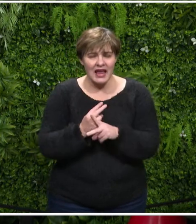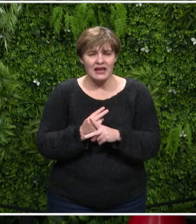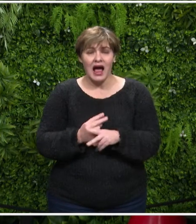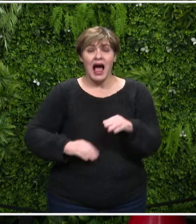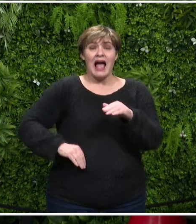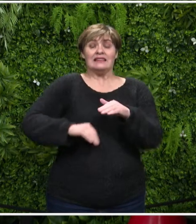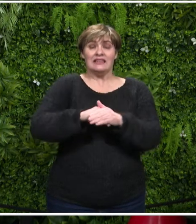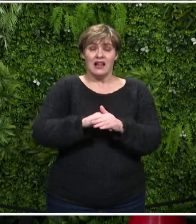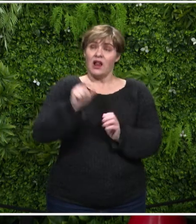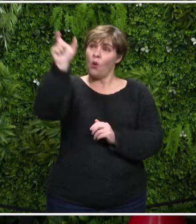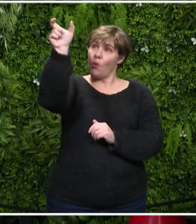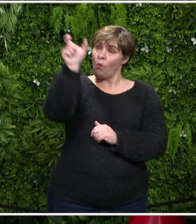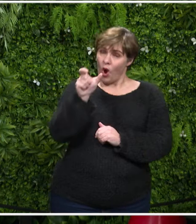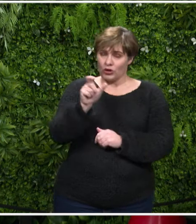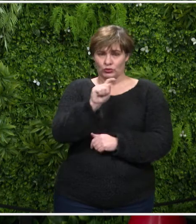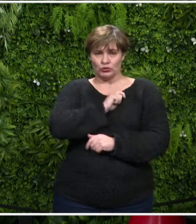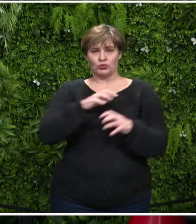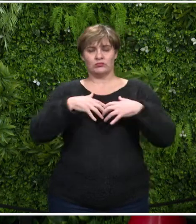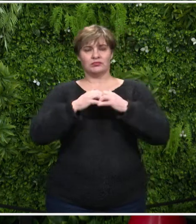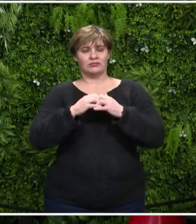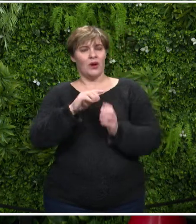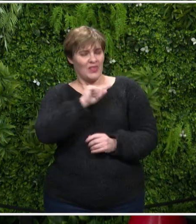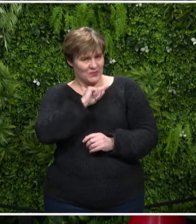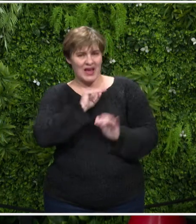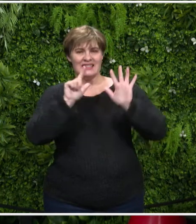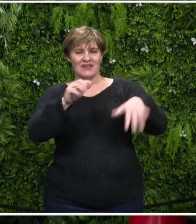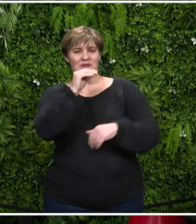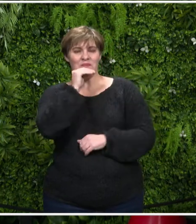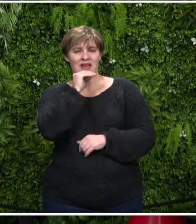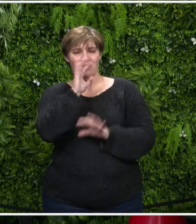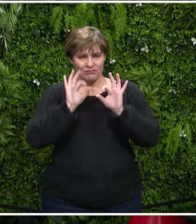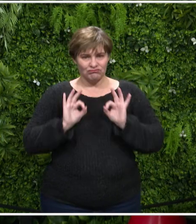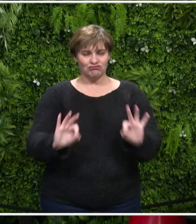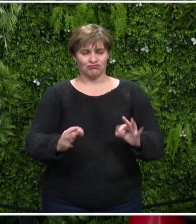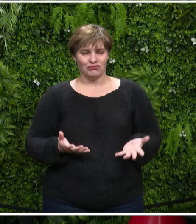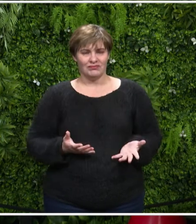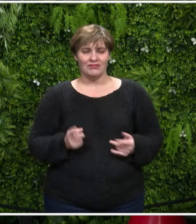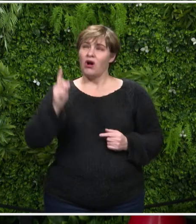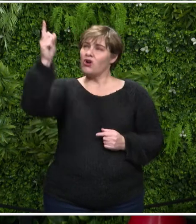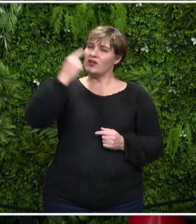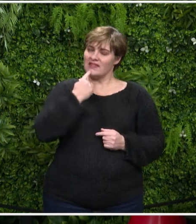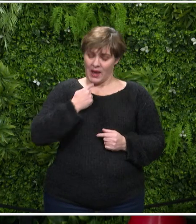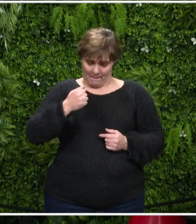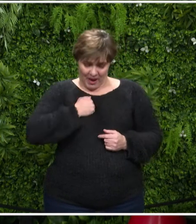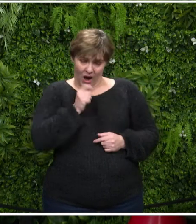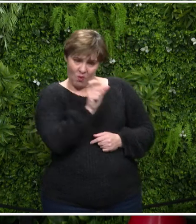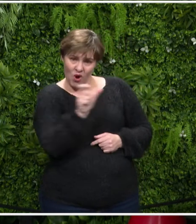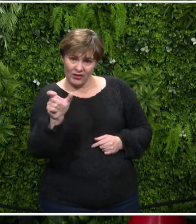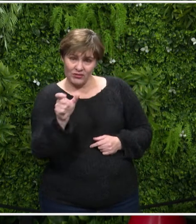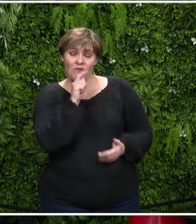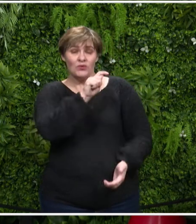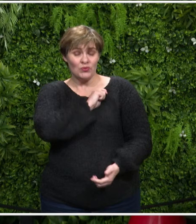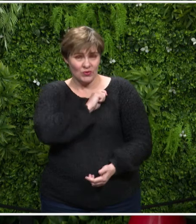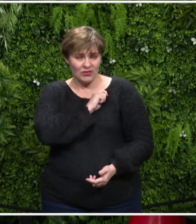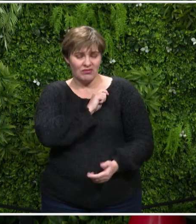dit volmaak is? Want dit is wat 7 beteken. So wat is die kans dat God kom en hy sê, kyk my woord en my